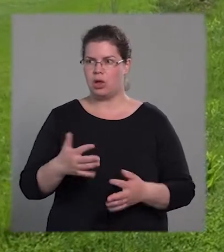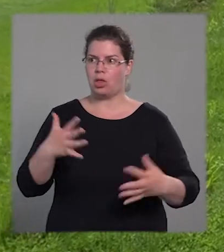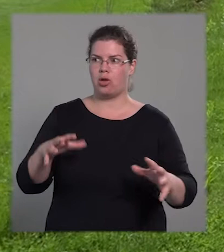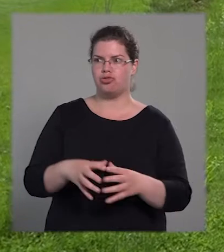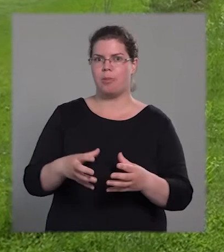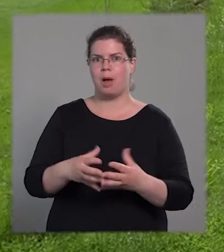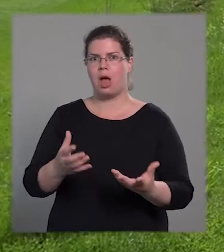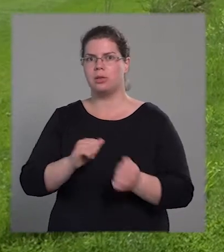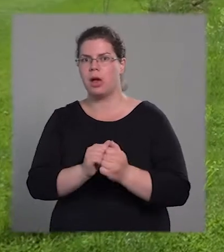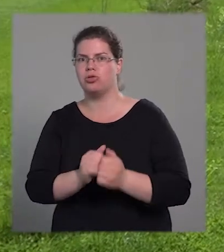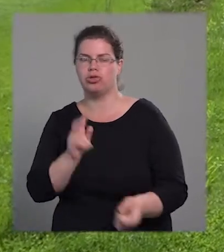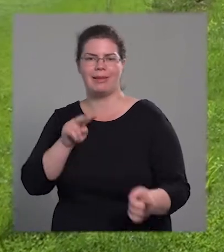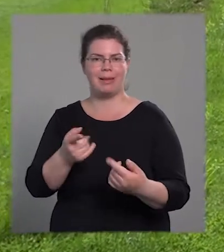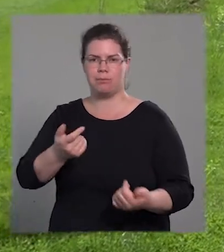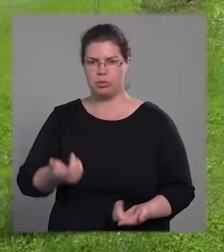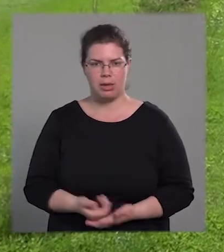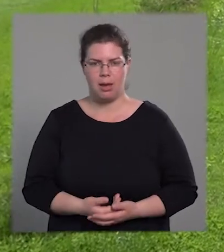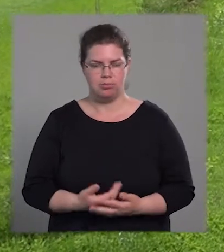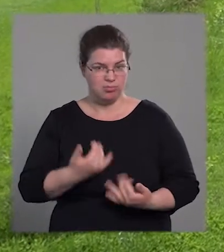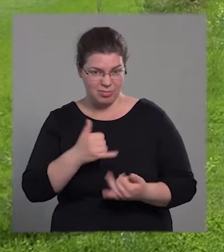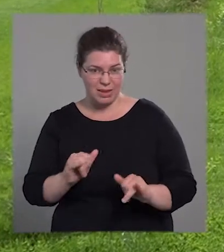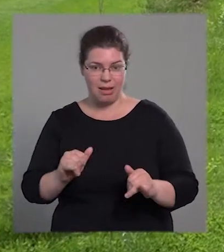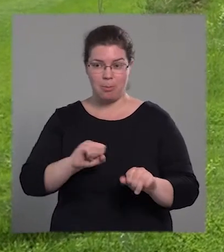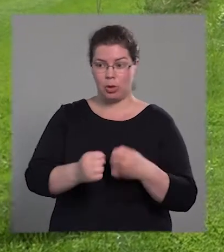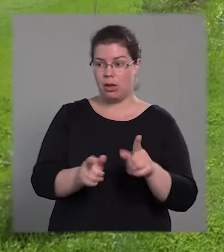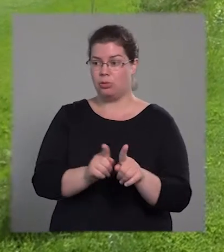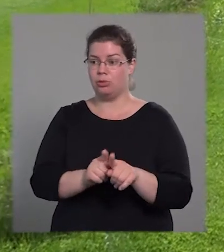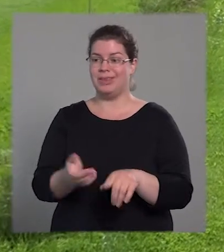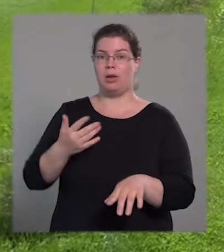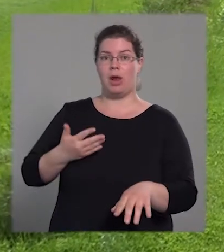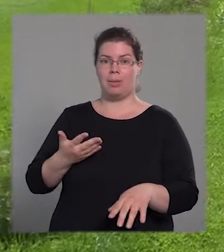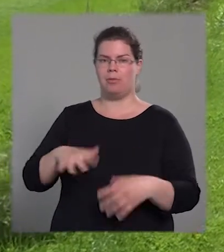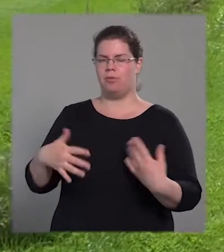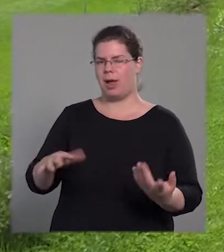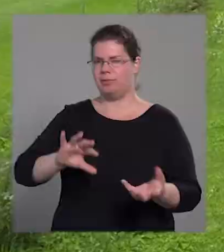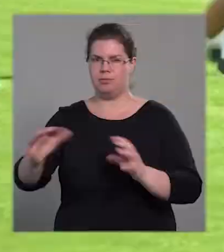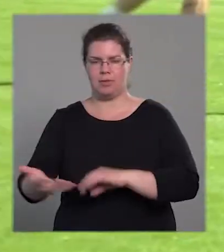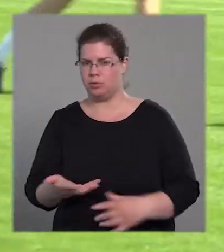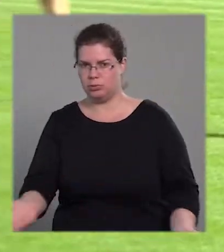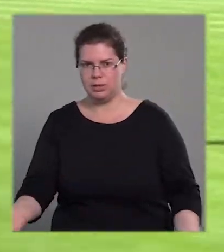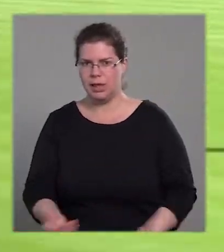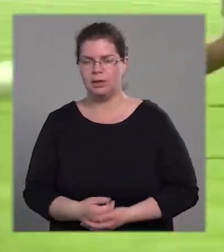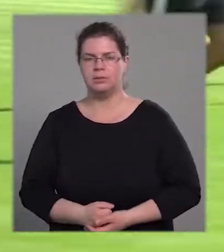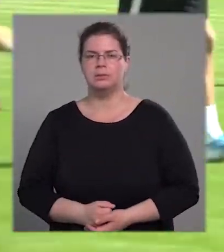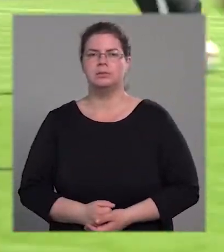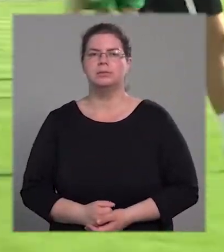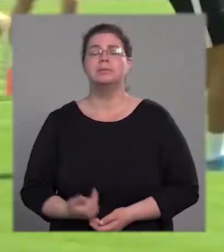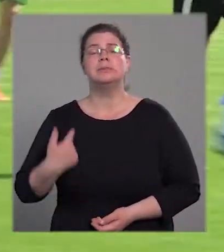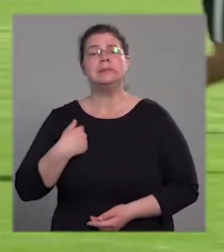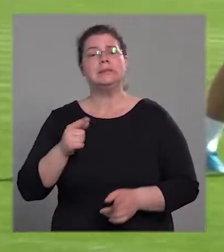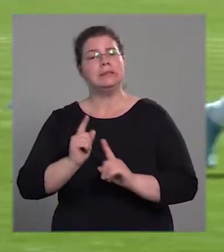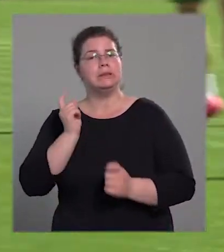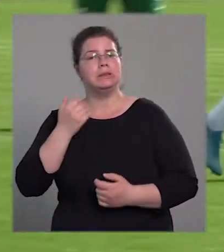szempontjából? Működhet-e minden kvázi ugyanúgy, mint korábban, vagy felfordul a világ? Én úgy gondolom,